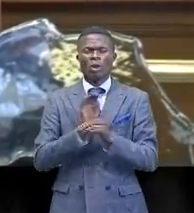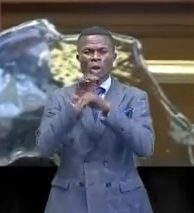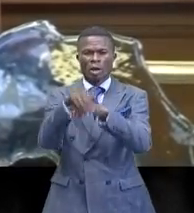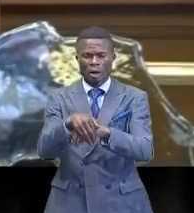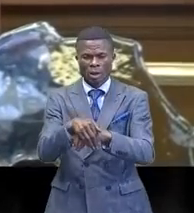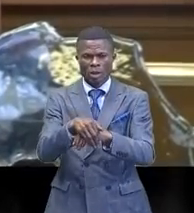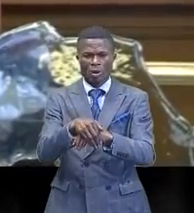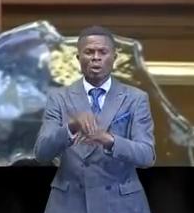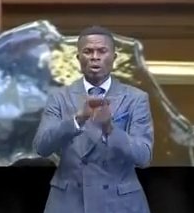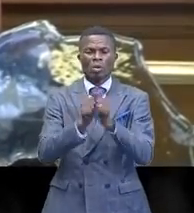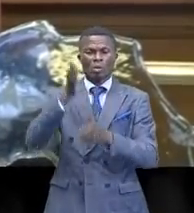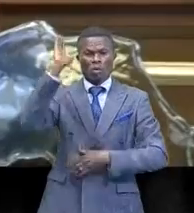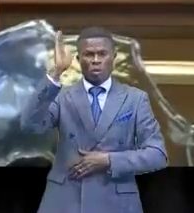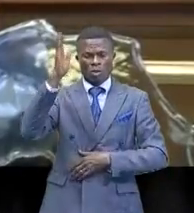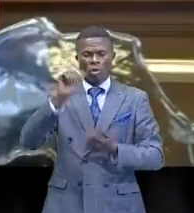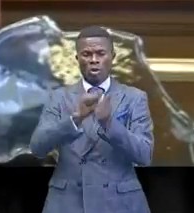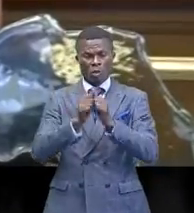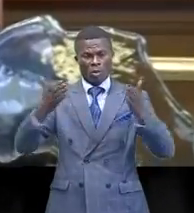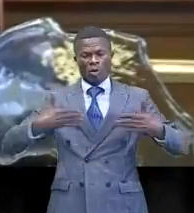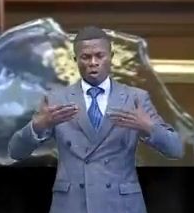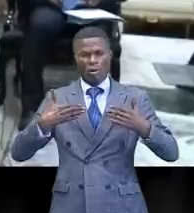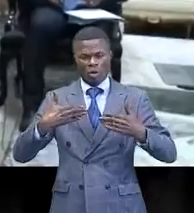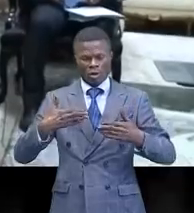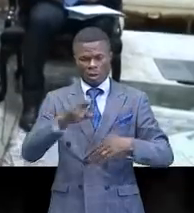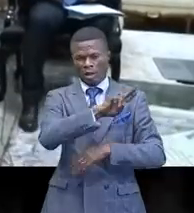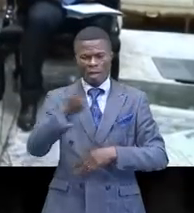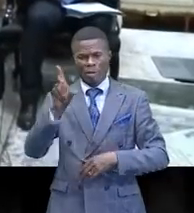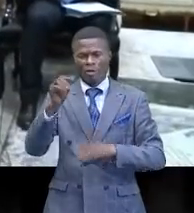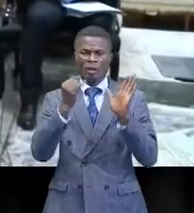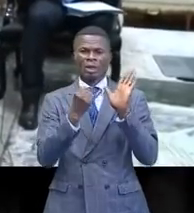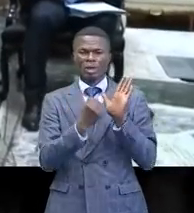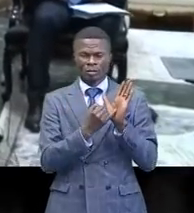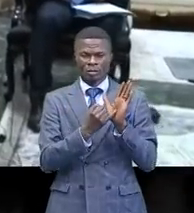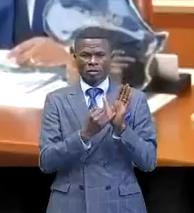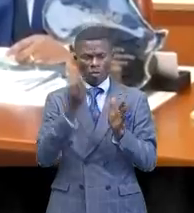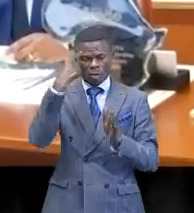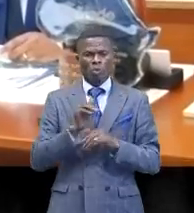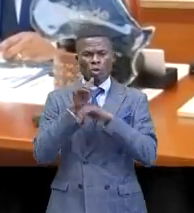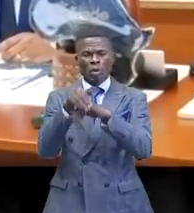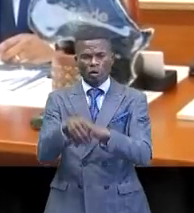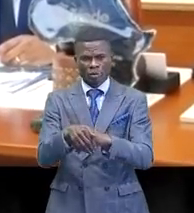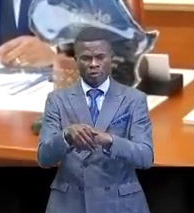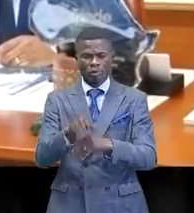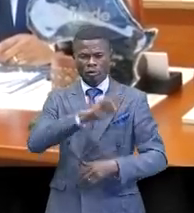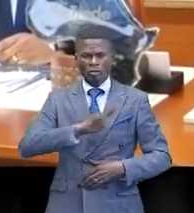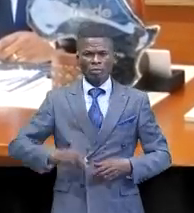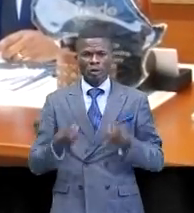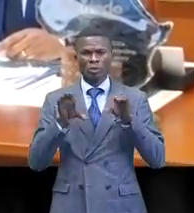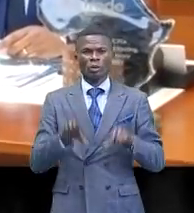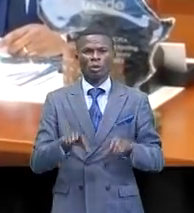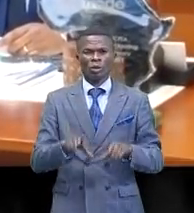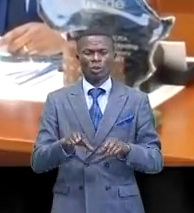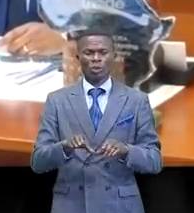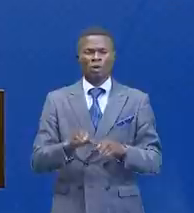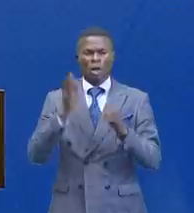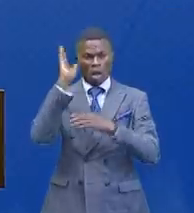en marge de la conférence sur le climat COP26. De la participation de la République démocratique du Congo à